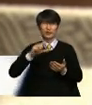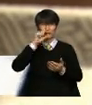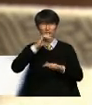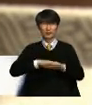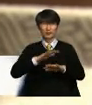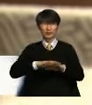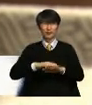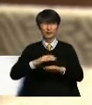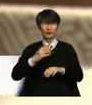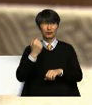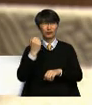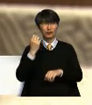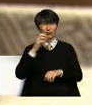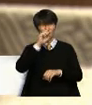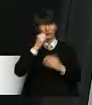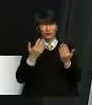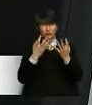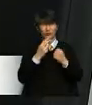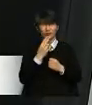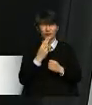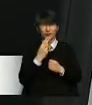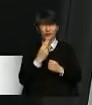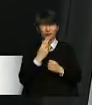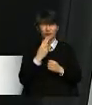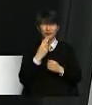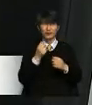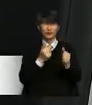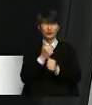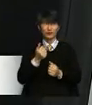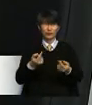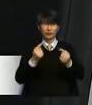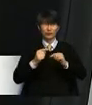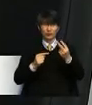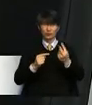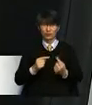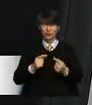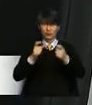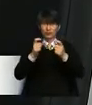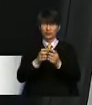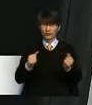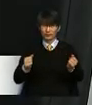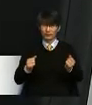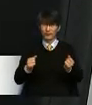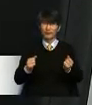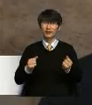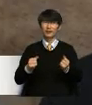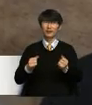가시밭길 걸었죠. 좋은 일은 별로 없지만 의회에 와서도 또 시민들의